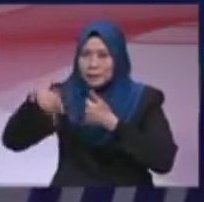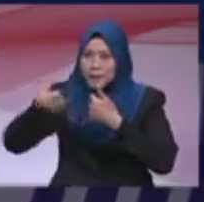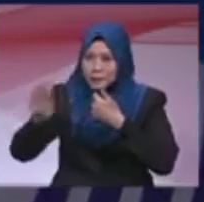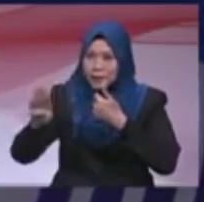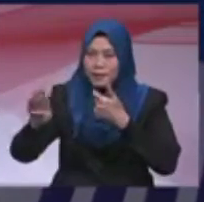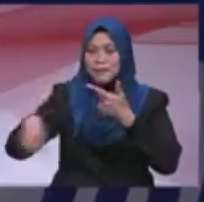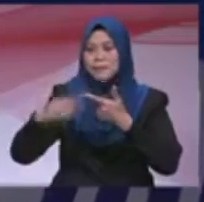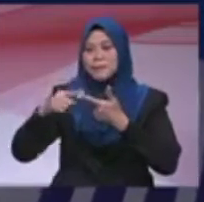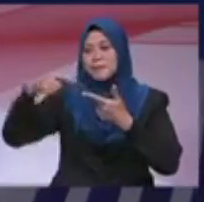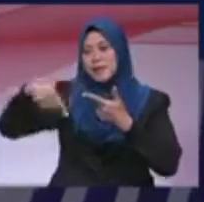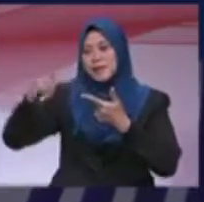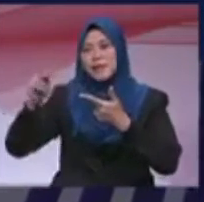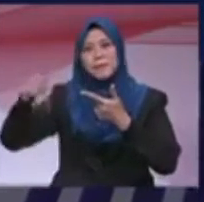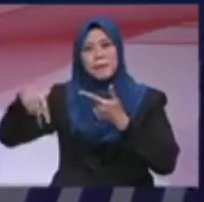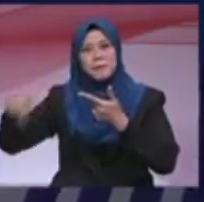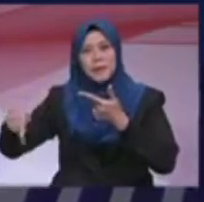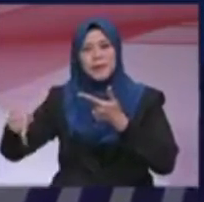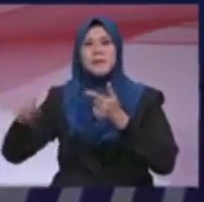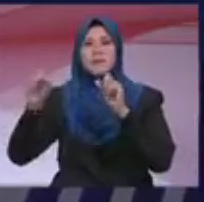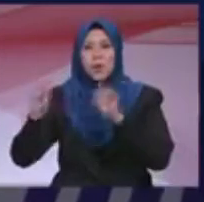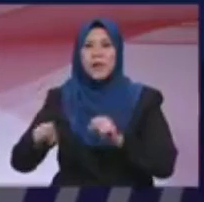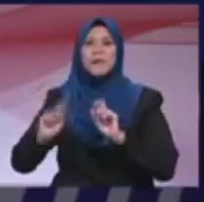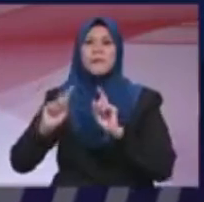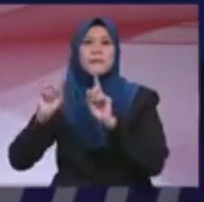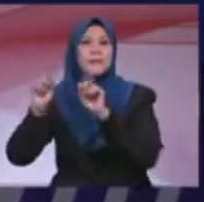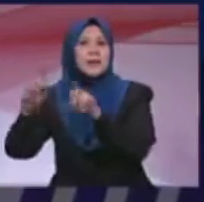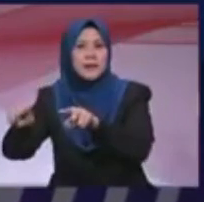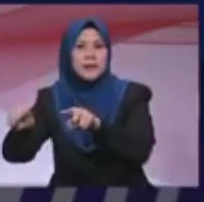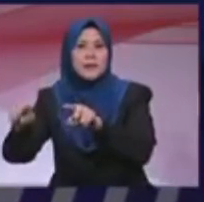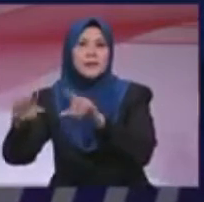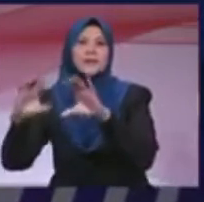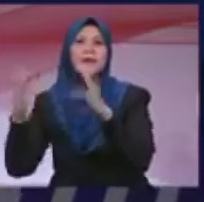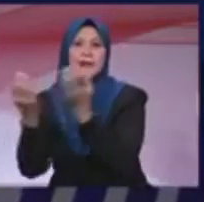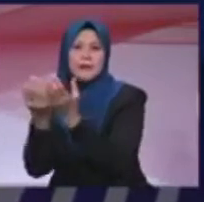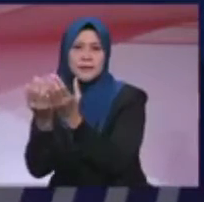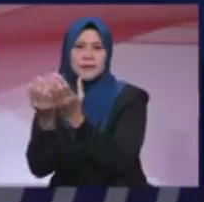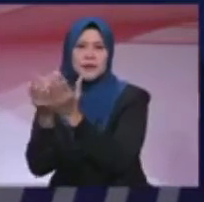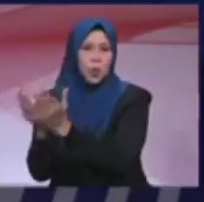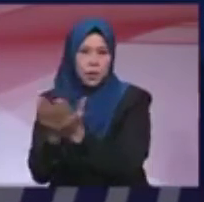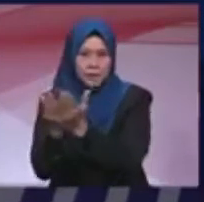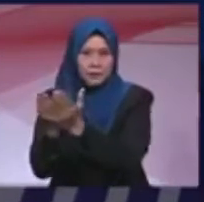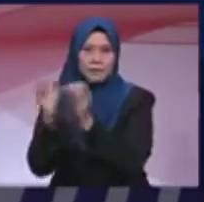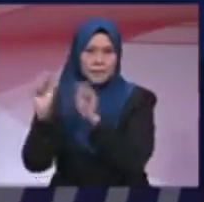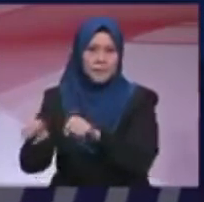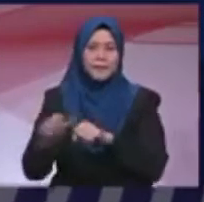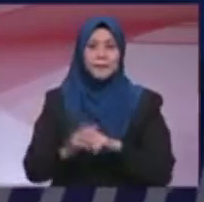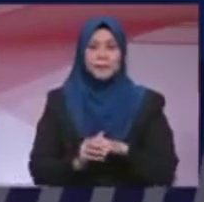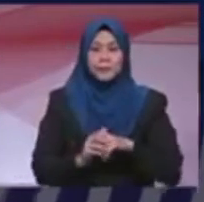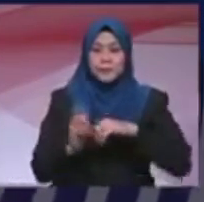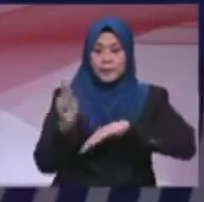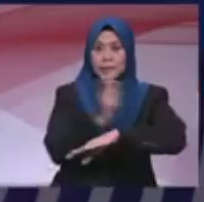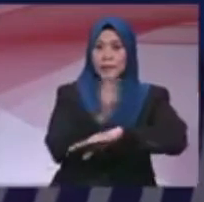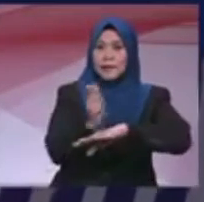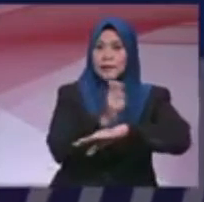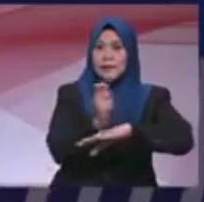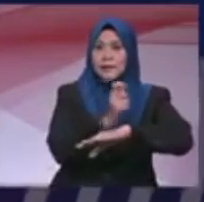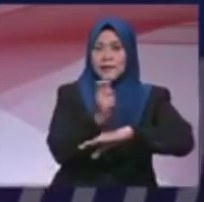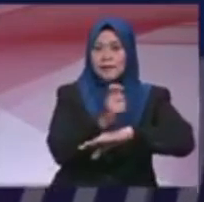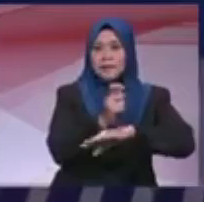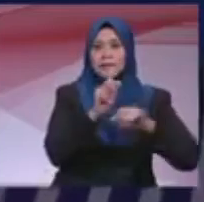negeri PKPP untuk menghadiri kelas. Untuk tadika, seperti mana saya sebut, dibuka di negeri